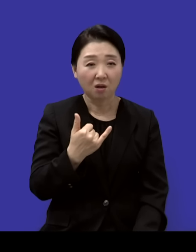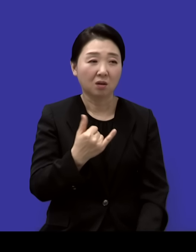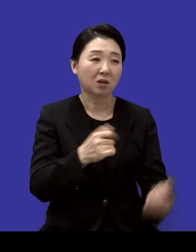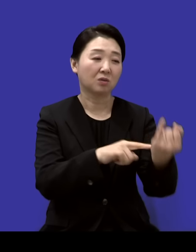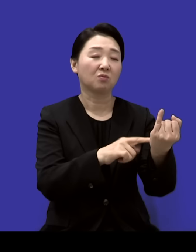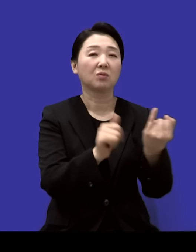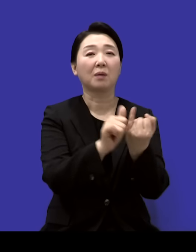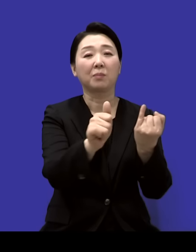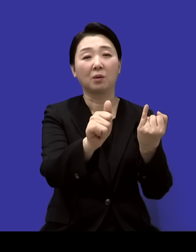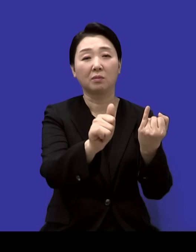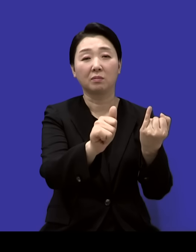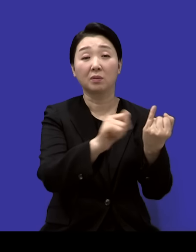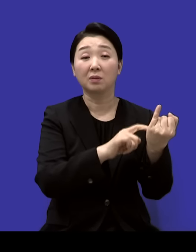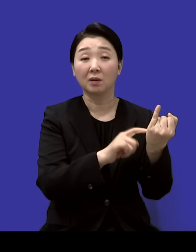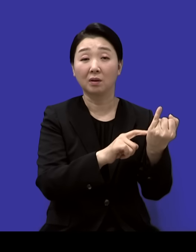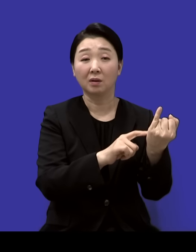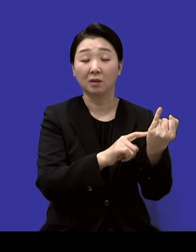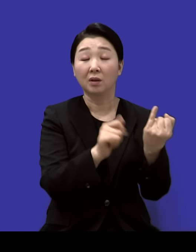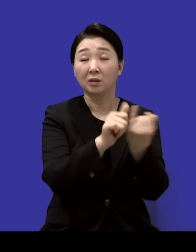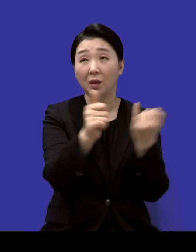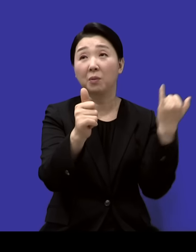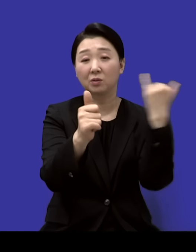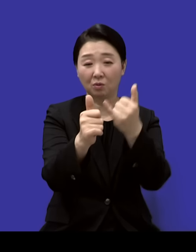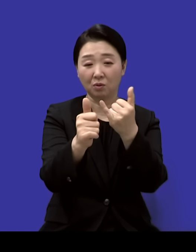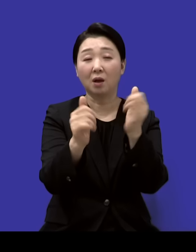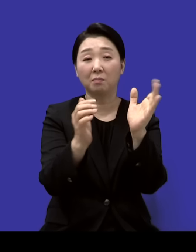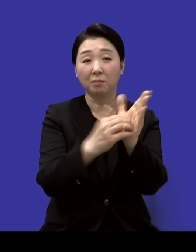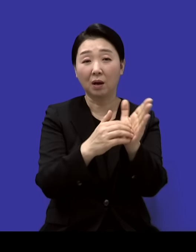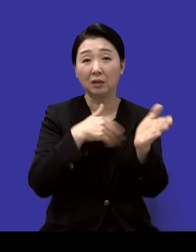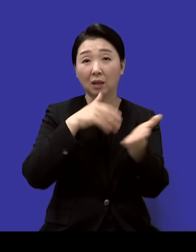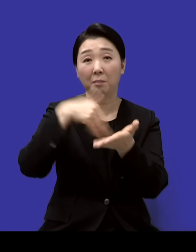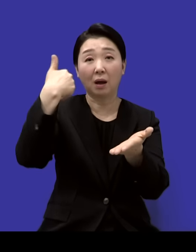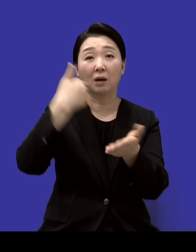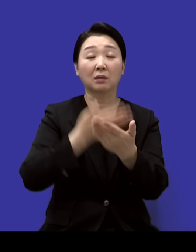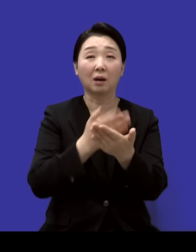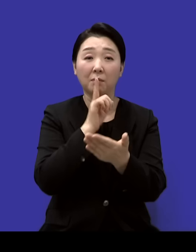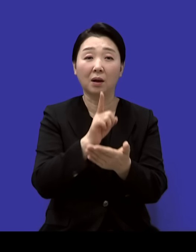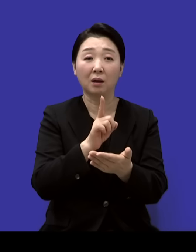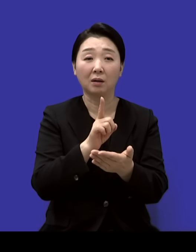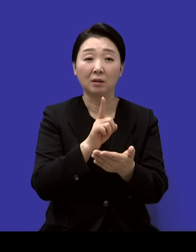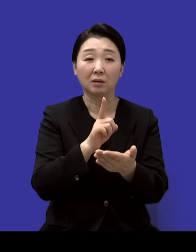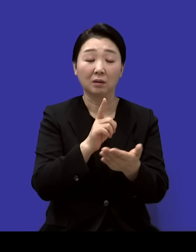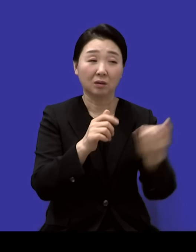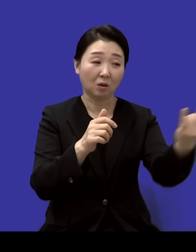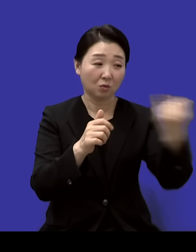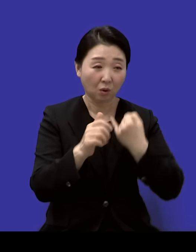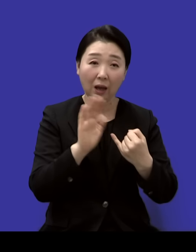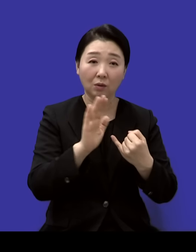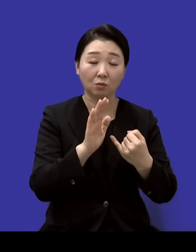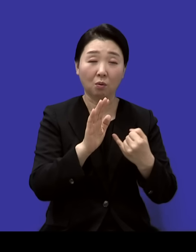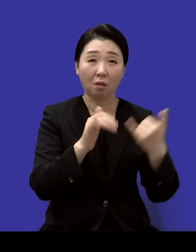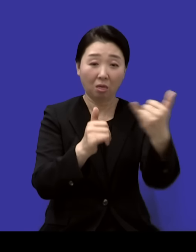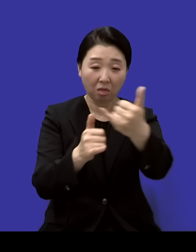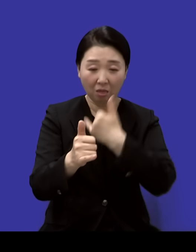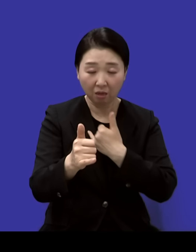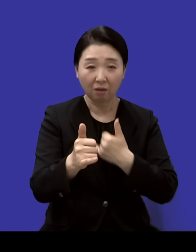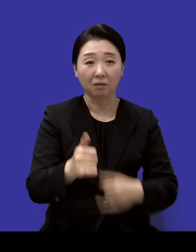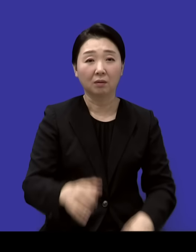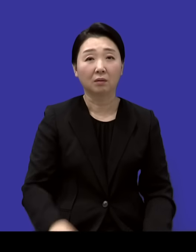거예요. 예. 그 친구가 남편한테 전화를 해서 저를 내쫓아달라 한 거죠. 예. 자기가 전화하는 것도 아니고 너무